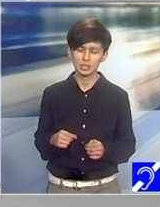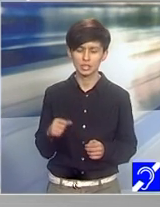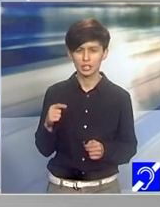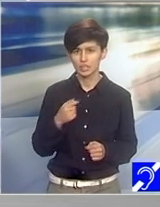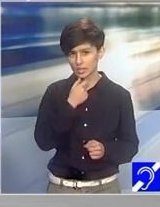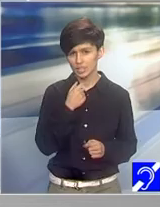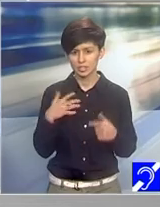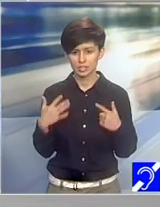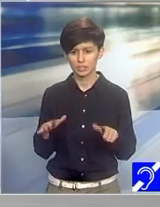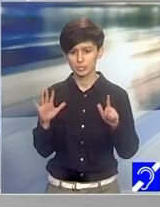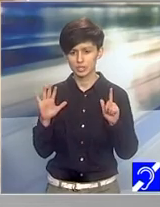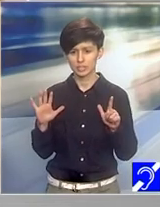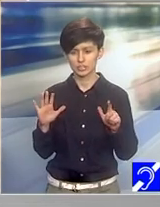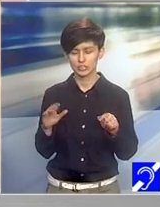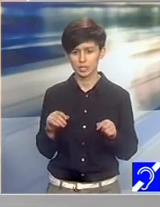plugari